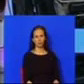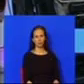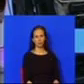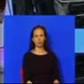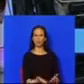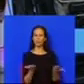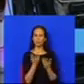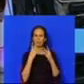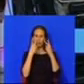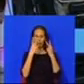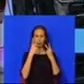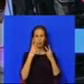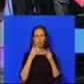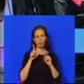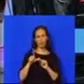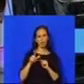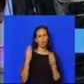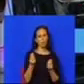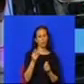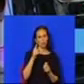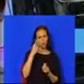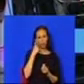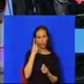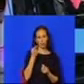ומה חשוב לך שמי שרואה אותנו גם כן ידע?